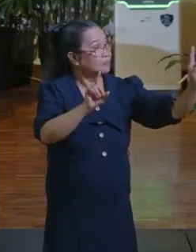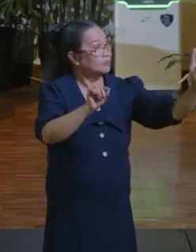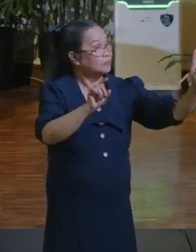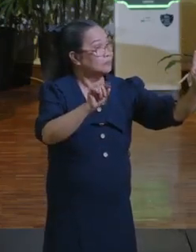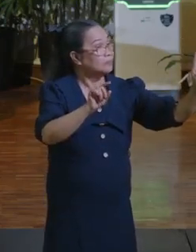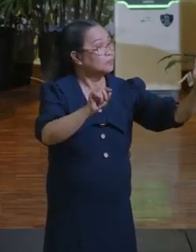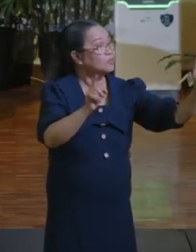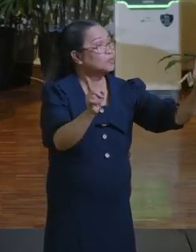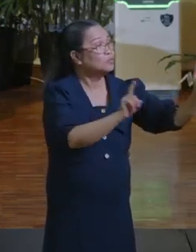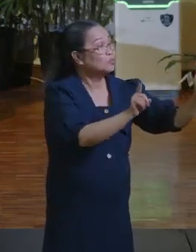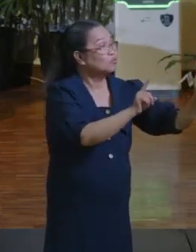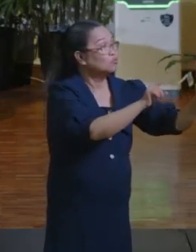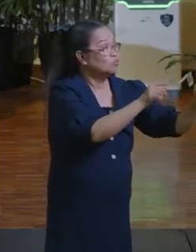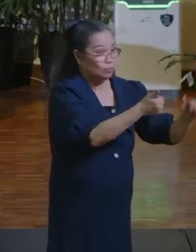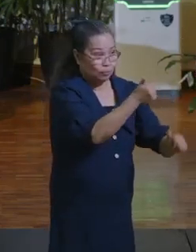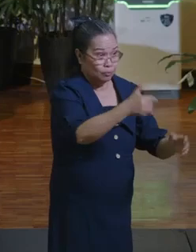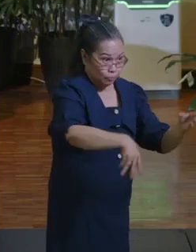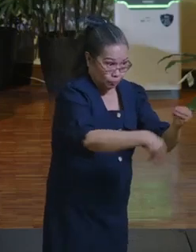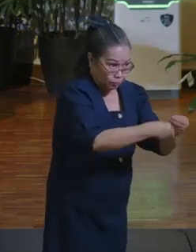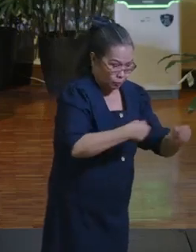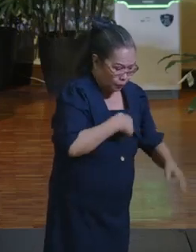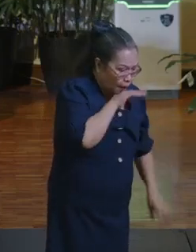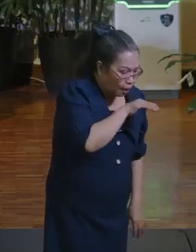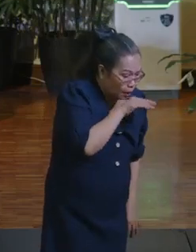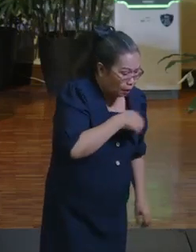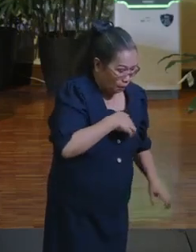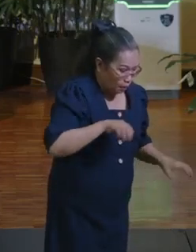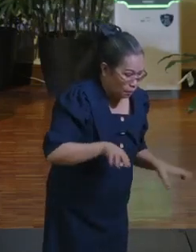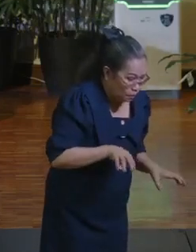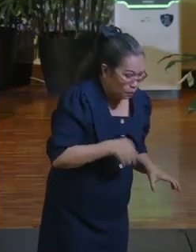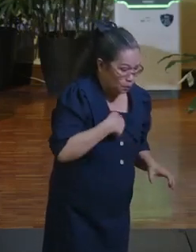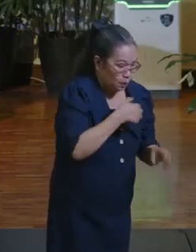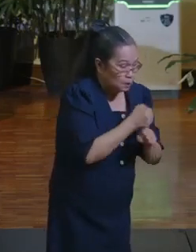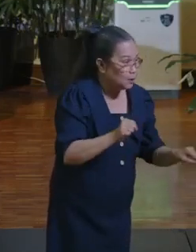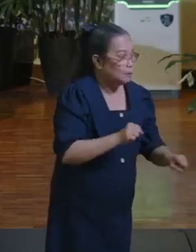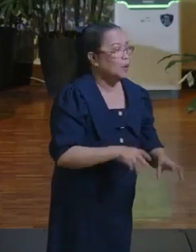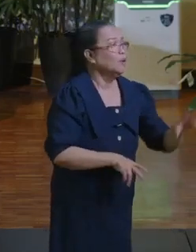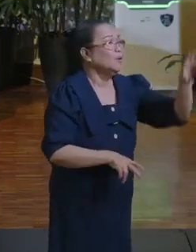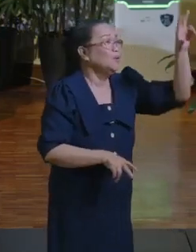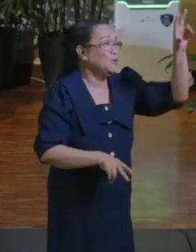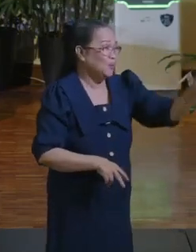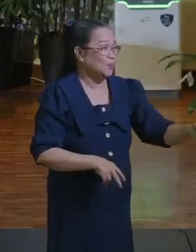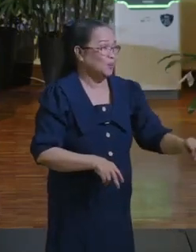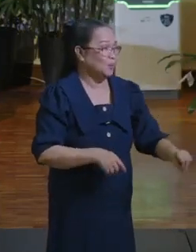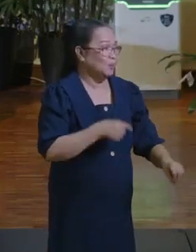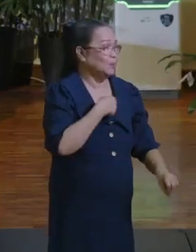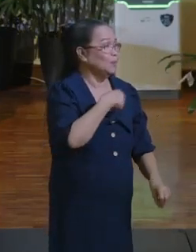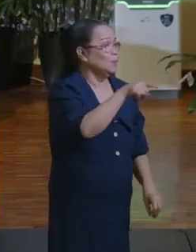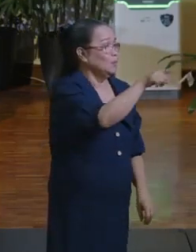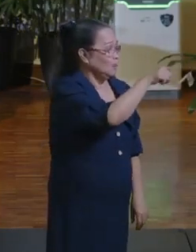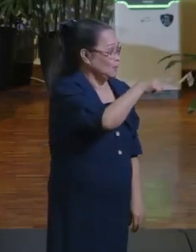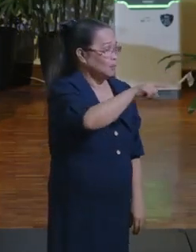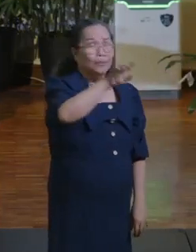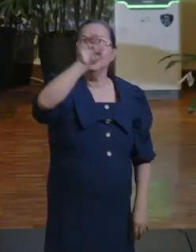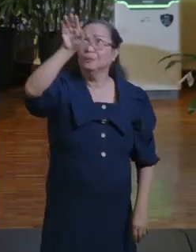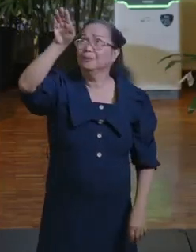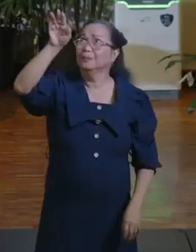actually, wala tayong pwedeng gawin eh. Ang pwede lang natin gawin ay sumigaw sa Kanya at humingi ng